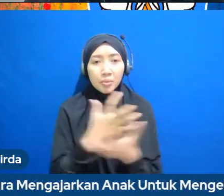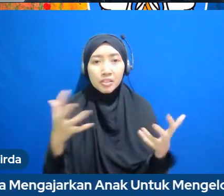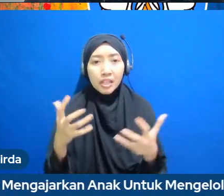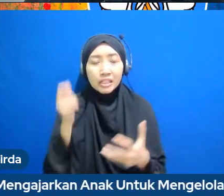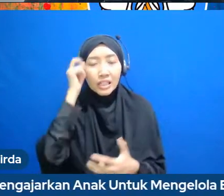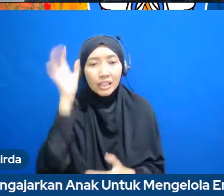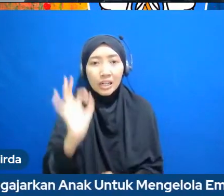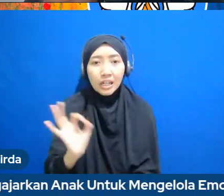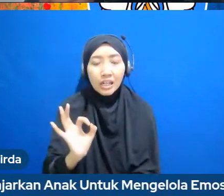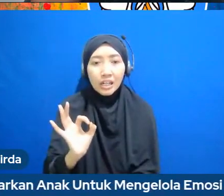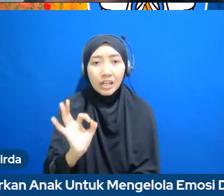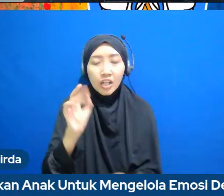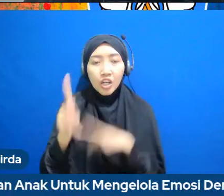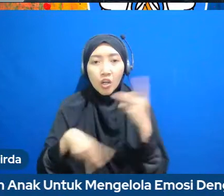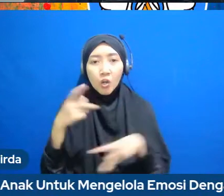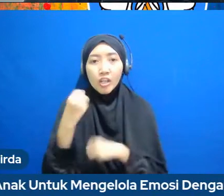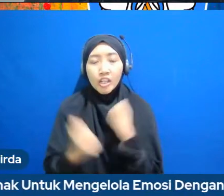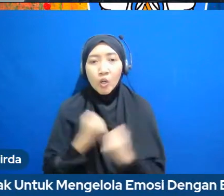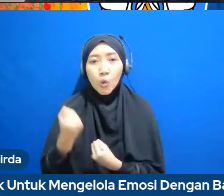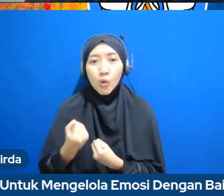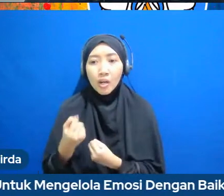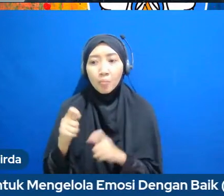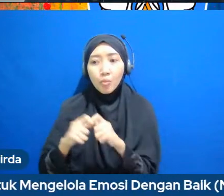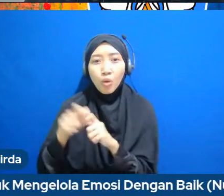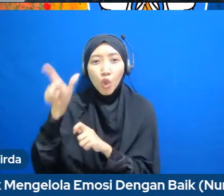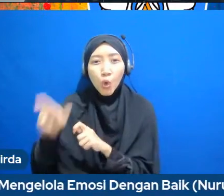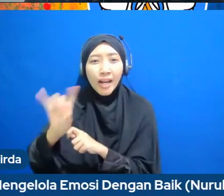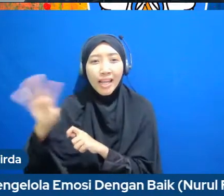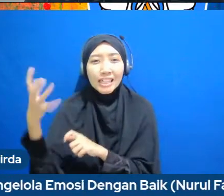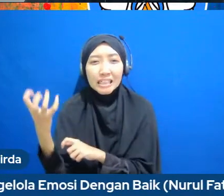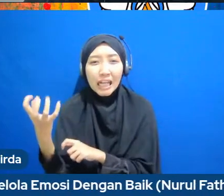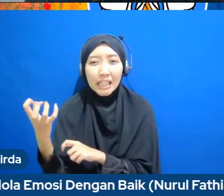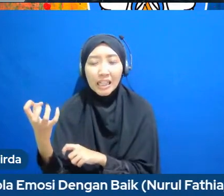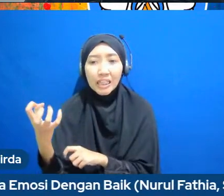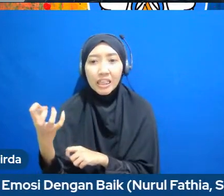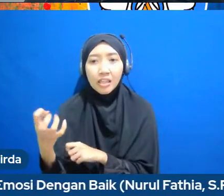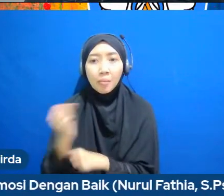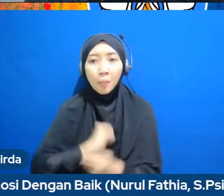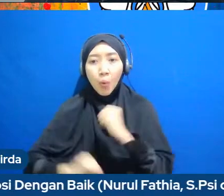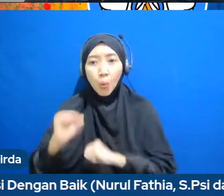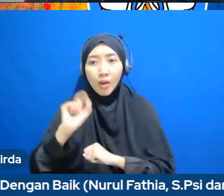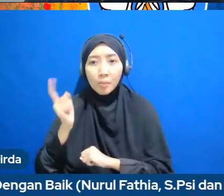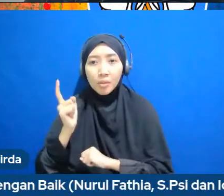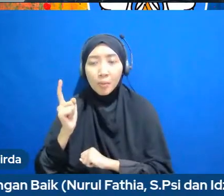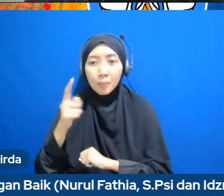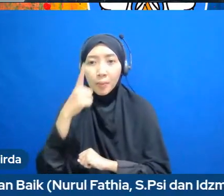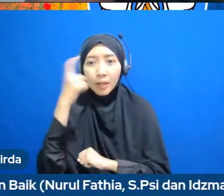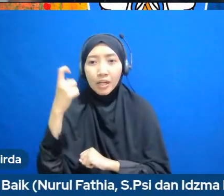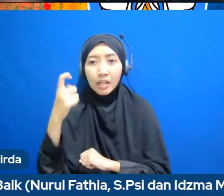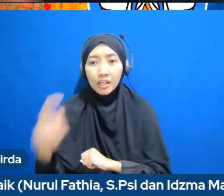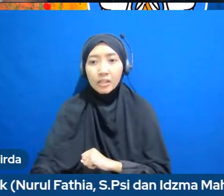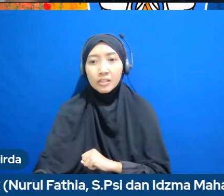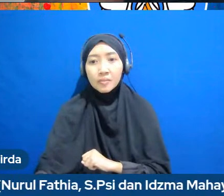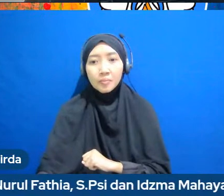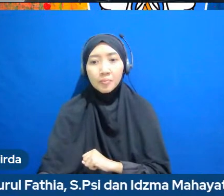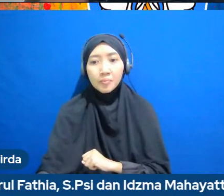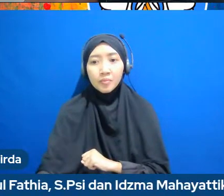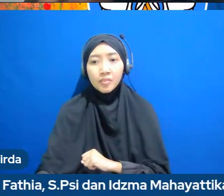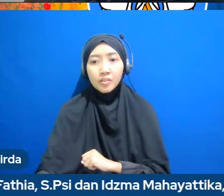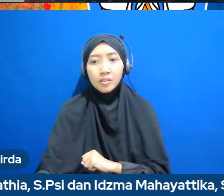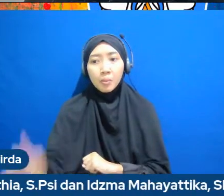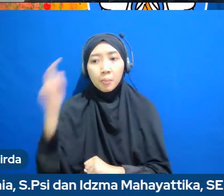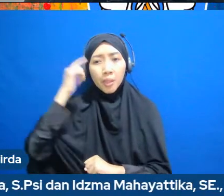gitu kalau apa yang dilakukan tuh menyakiti orang lain gitu. Jadi dia dia melakukan itu ya karena ya nggak panjang aja pikirannya,